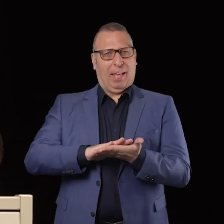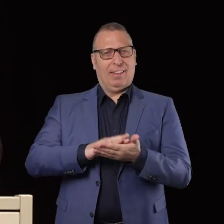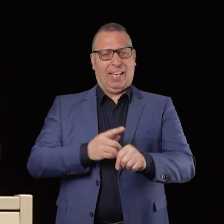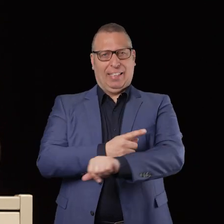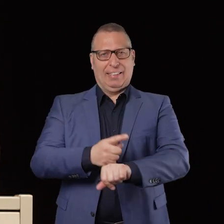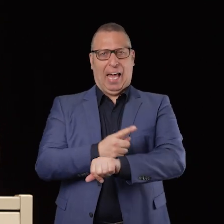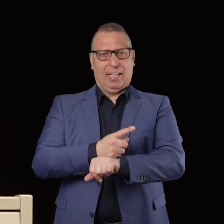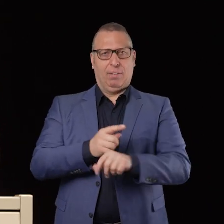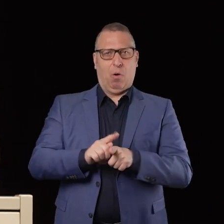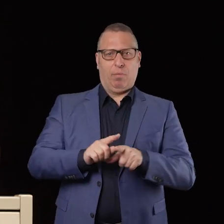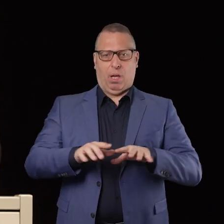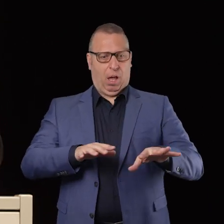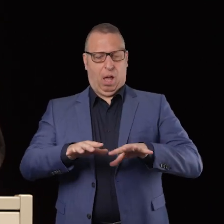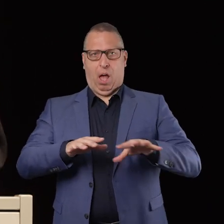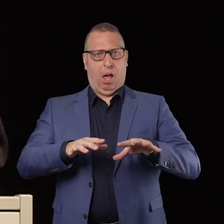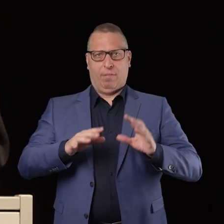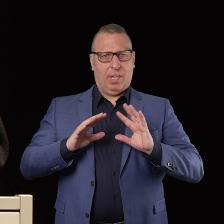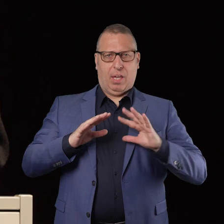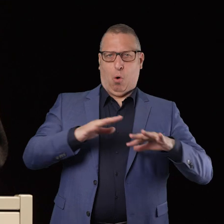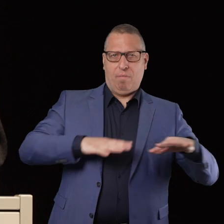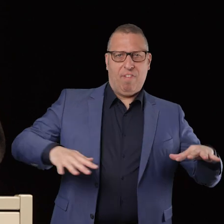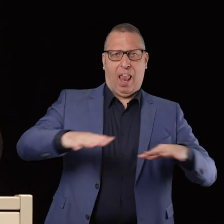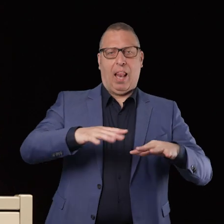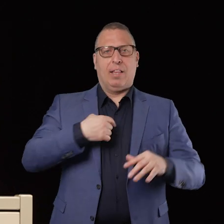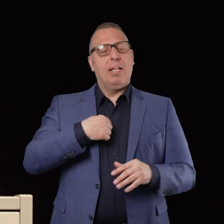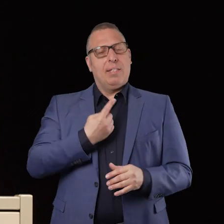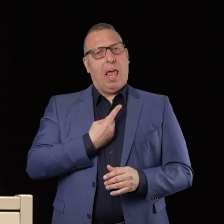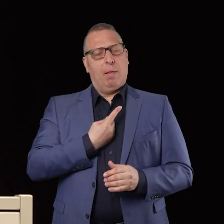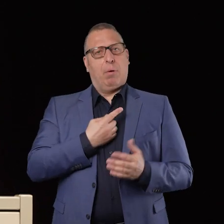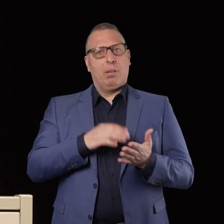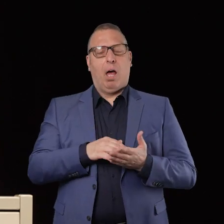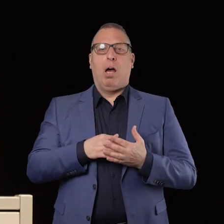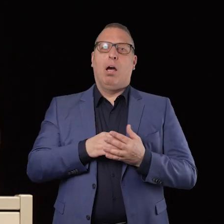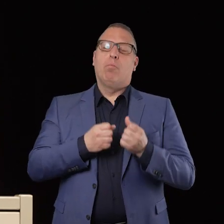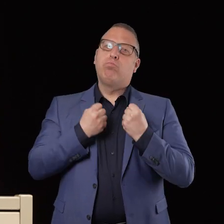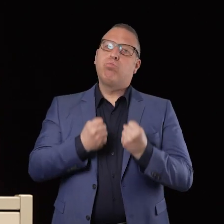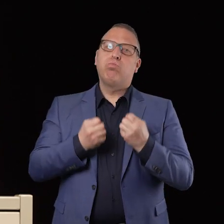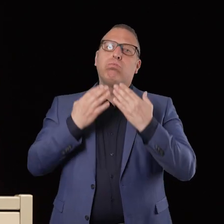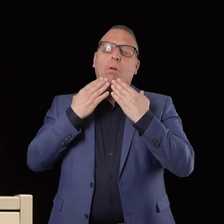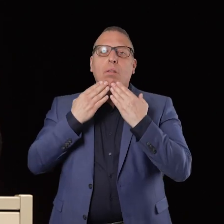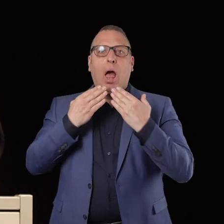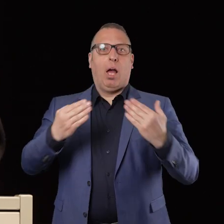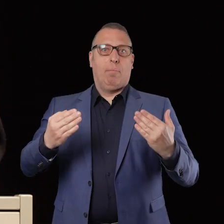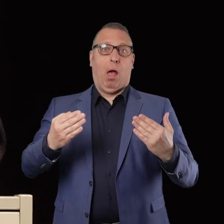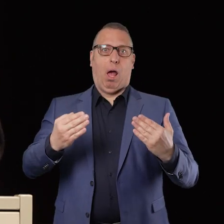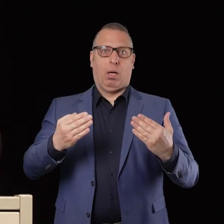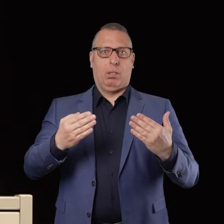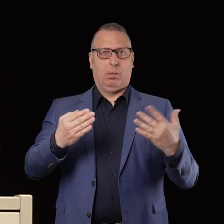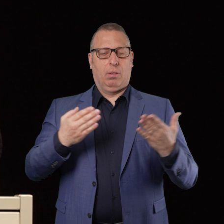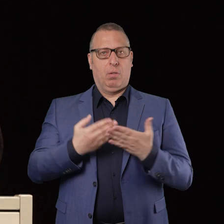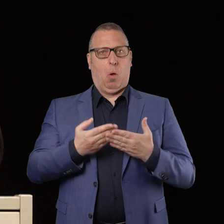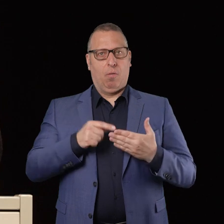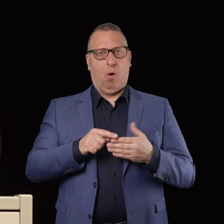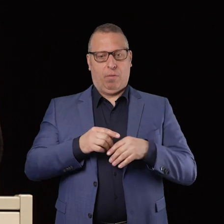von Unsicherheiten geprägten Umfeld erfüllt es mich mit großer Dankbarkeit,